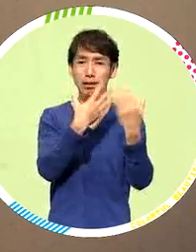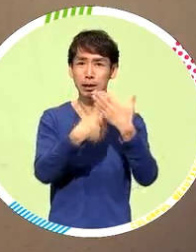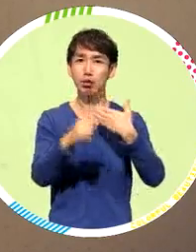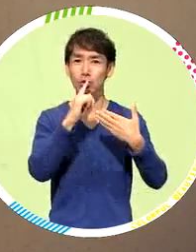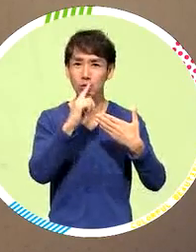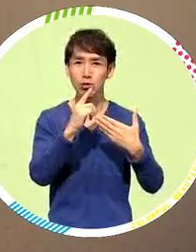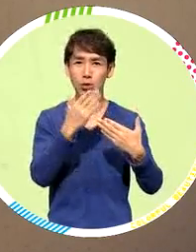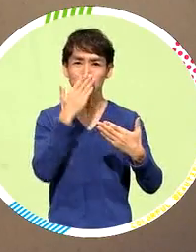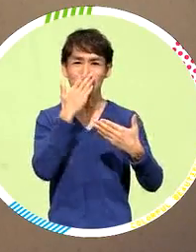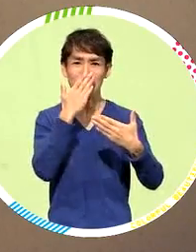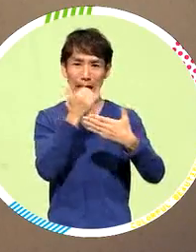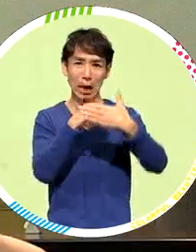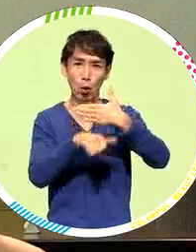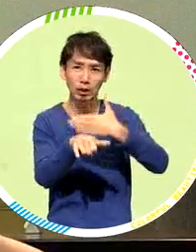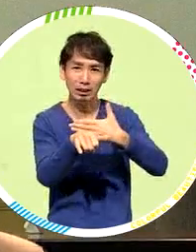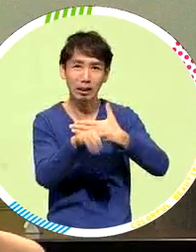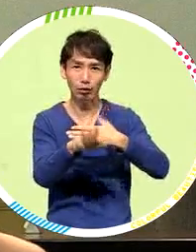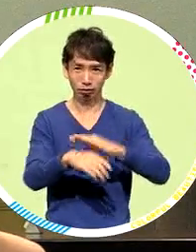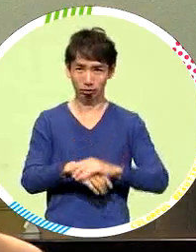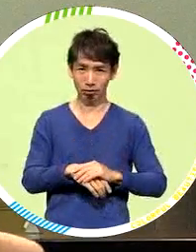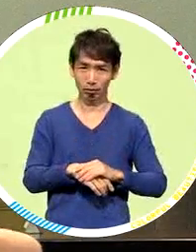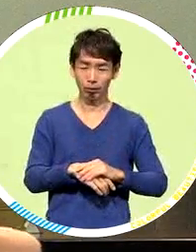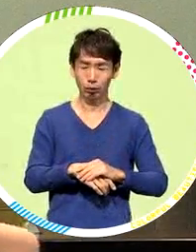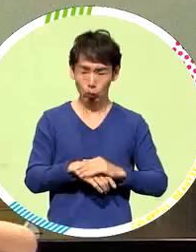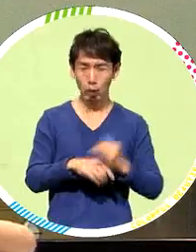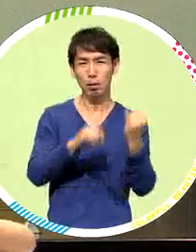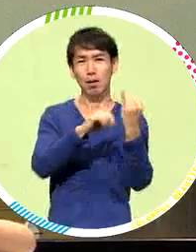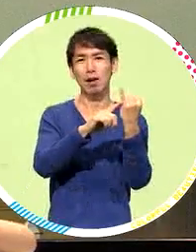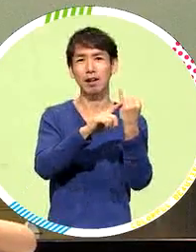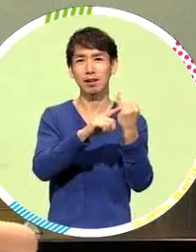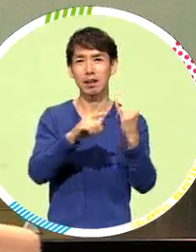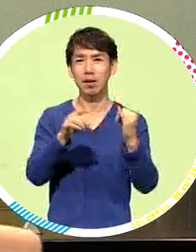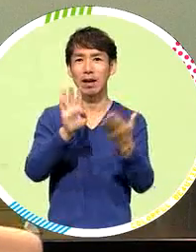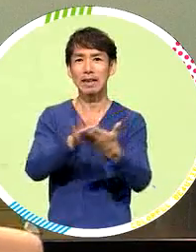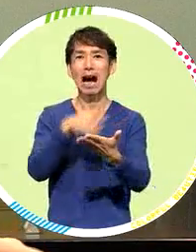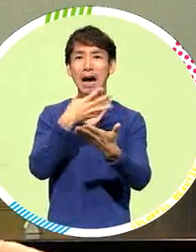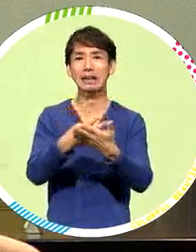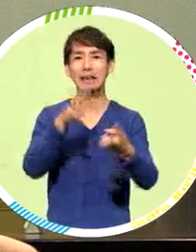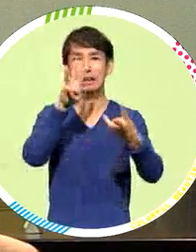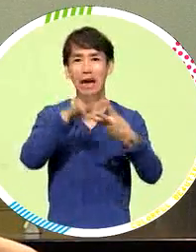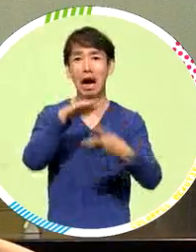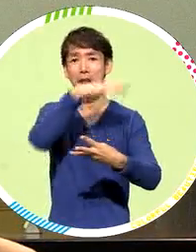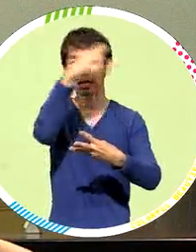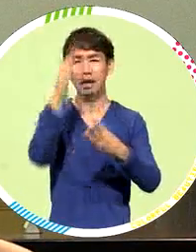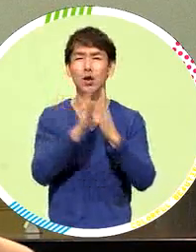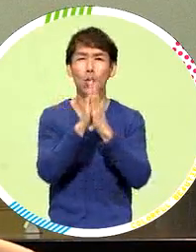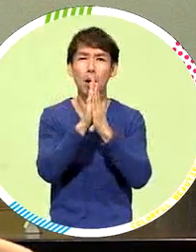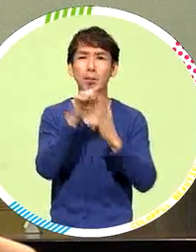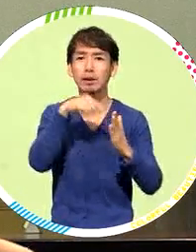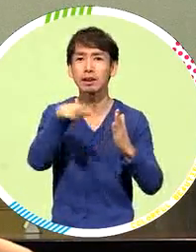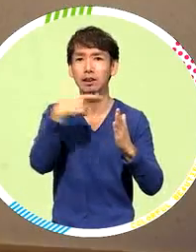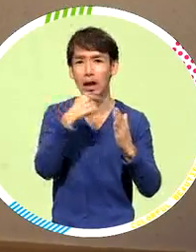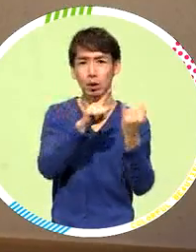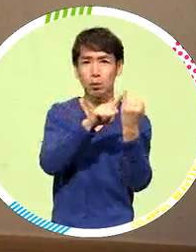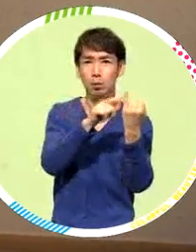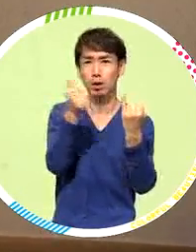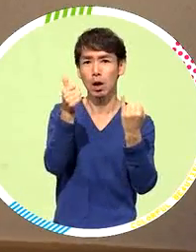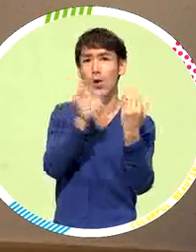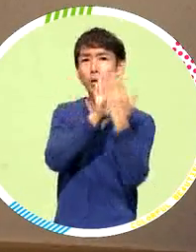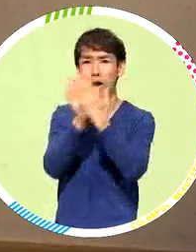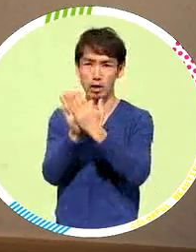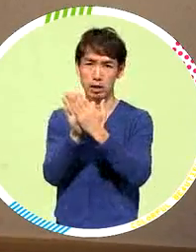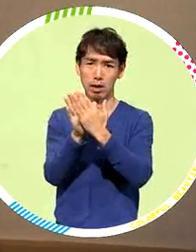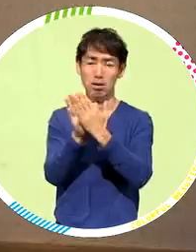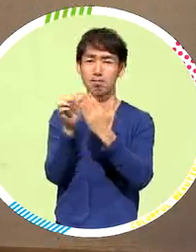駆け落ちじゃないaどうしても成田さんにお参りに行きたいんでお願いしてきて連れていっ